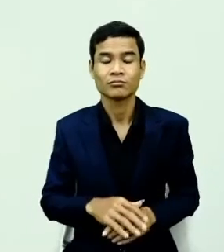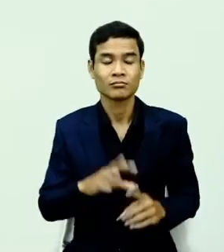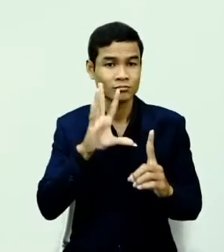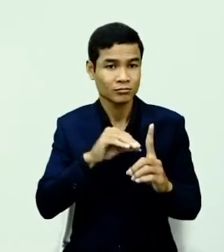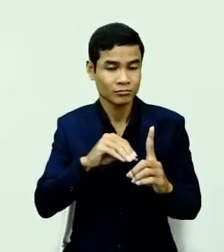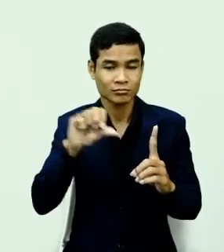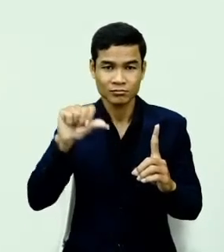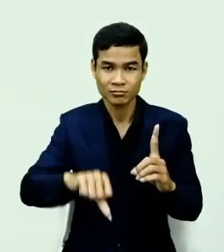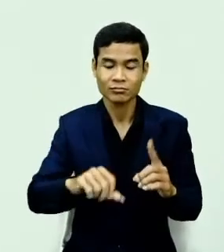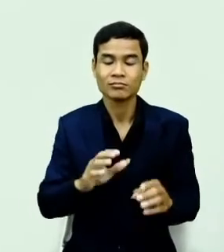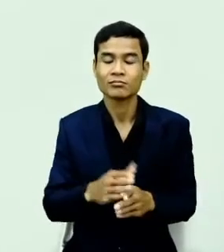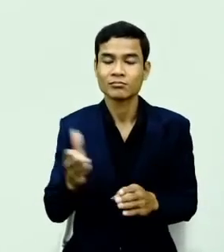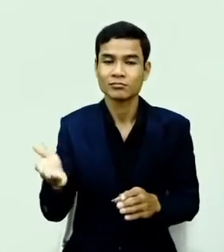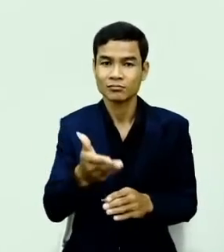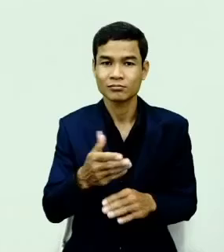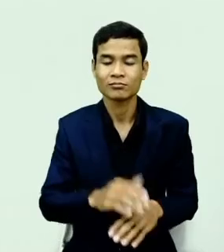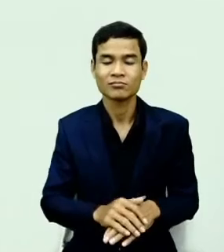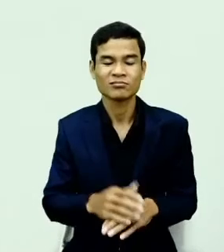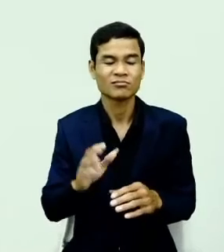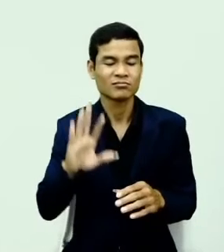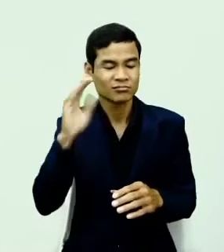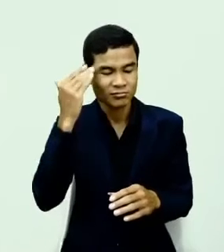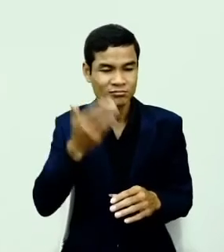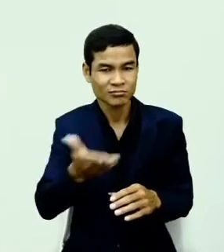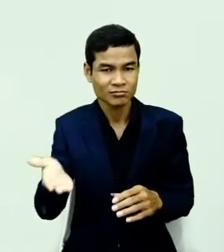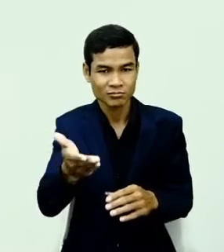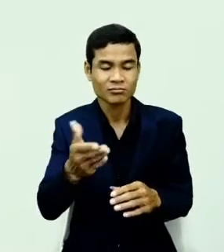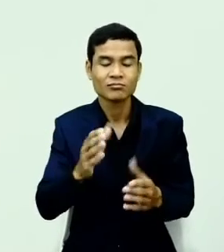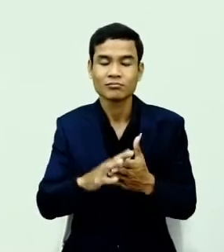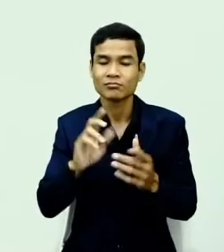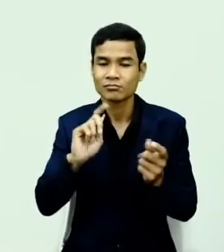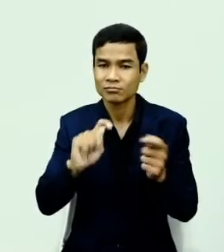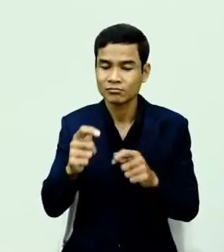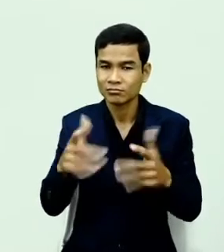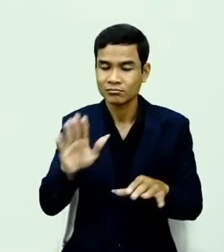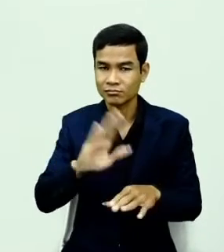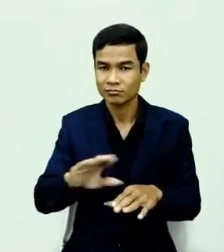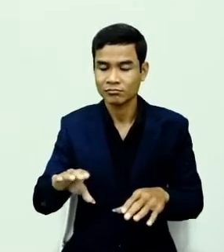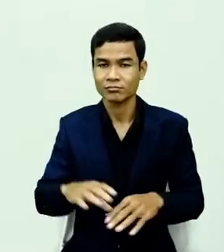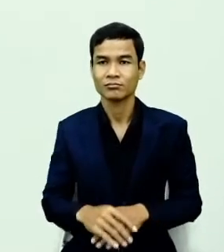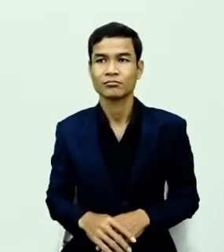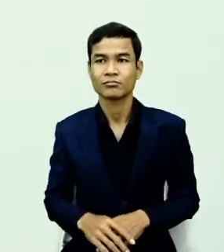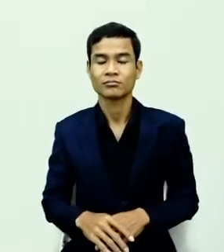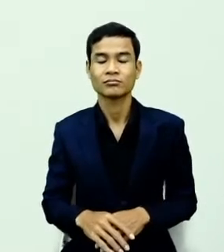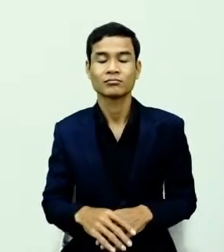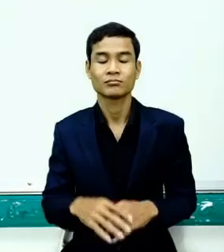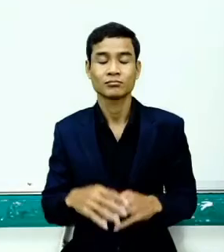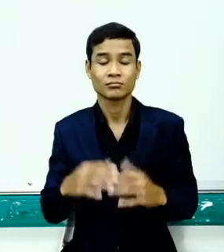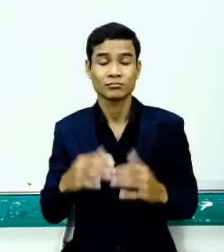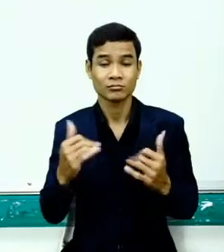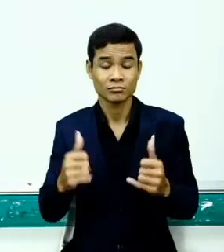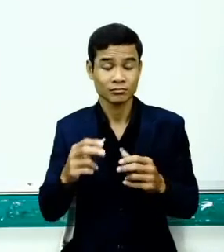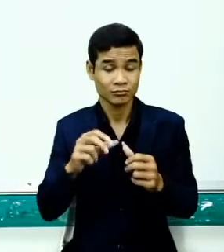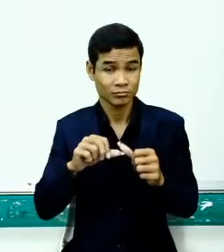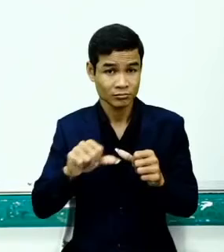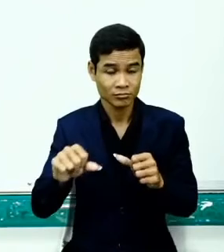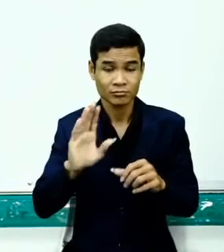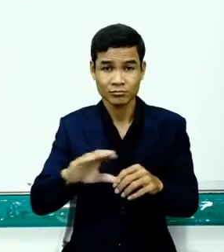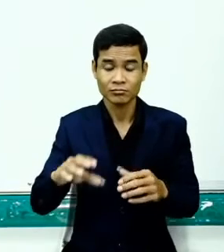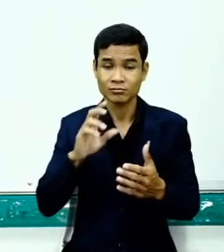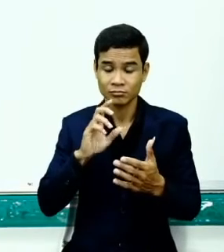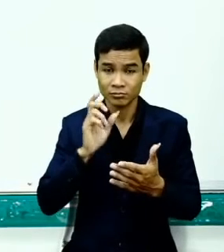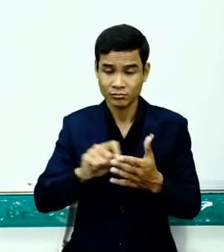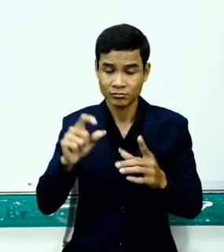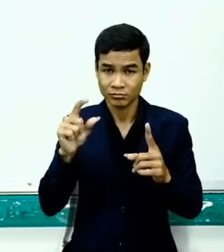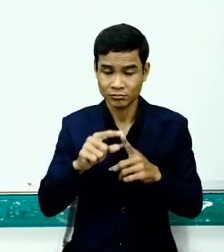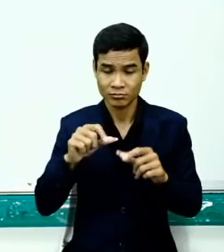ចាអរគុណសង្ឃឹមថាកូនប្រកាសជាបានចូលរួមការលម្អរួចរាល់ហើយណាចាតោះបន្តបន្ទាប់នេះចូលកូនចាប់ផ្ដើមសរសេ